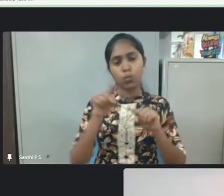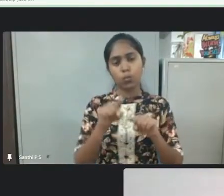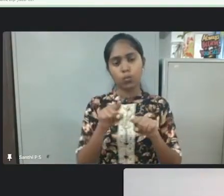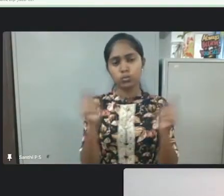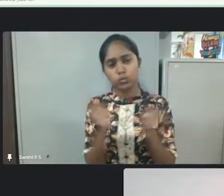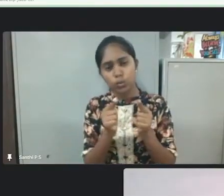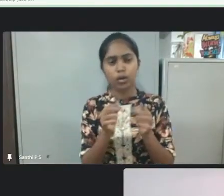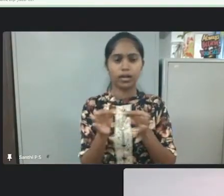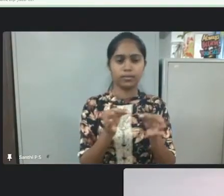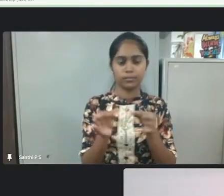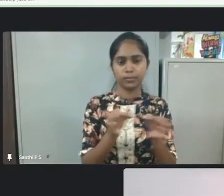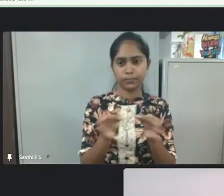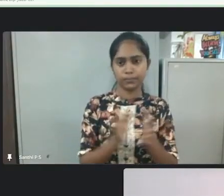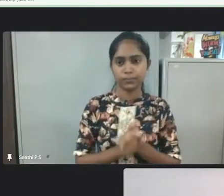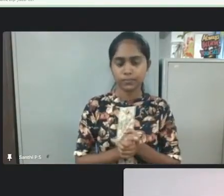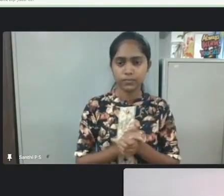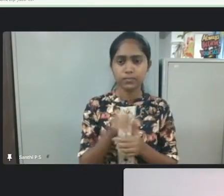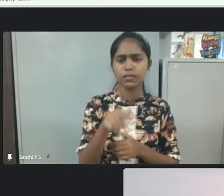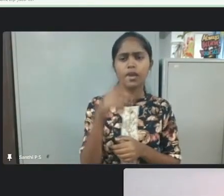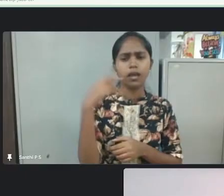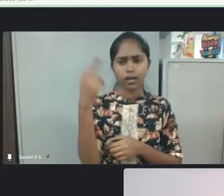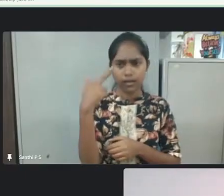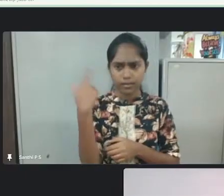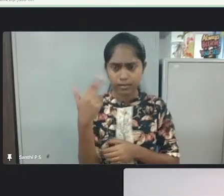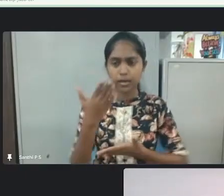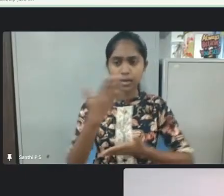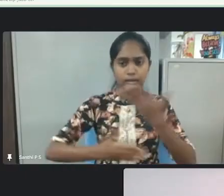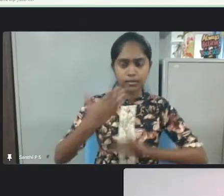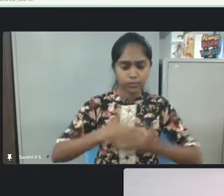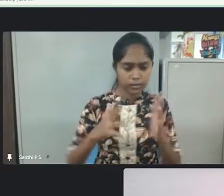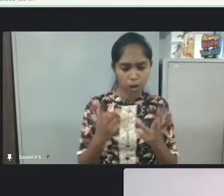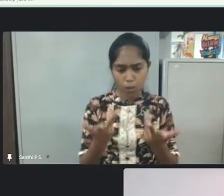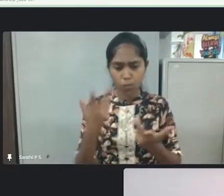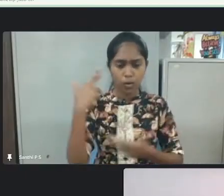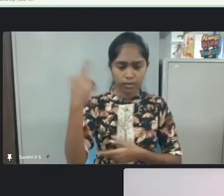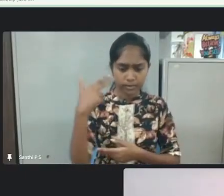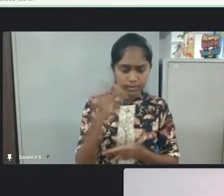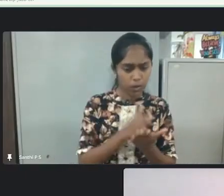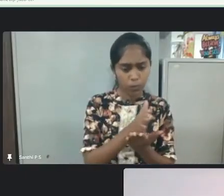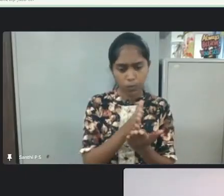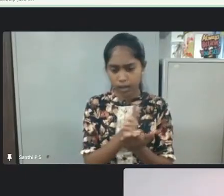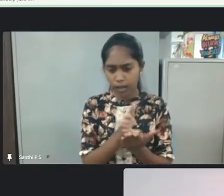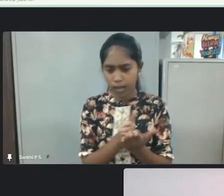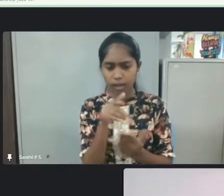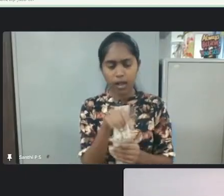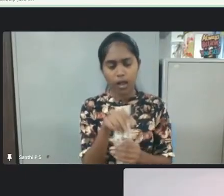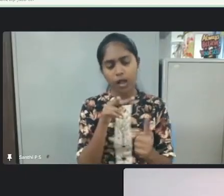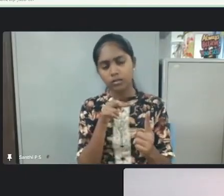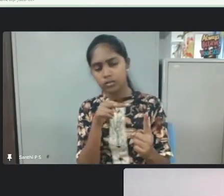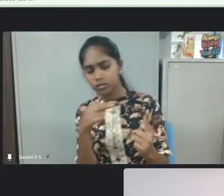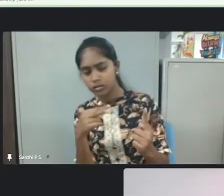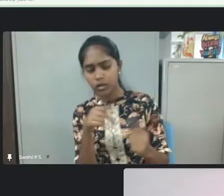ഭിന്നശേഷി? ഭിന്നശേഷിയുടെ കാരണങ്ങൾ, വിവിധ തരത്തിലുള്ള ഭിന്നശേഷിയും അവയുടെ ലക്ഷണങ്ങളും, ഭിന്നശേഷിയുള്ളവരുടെ